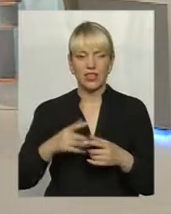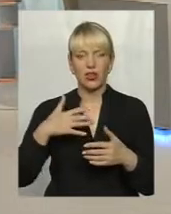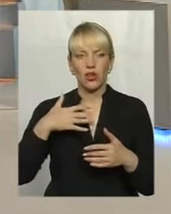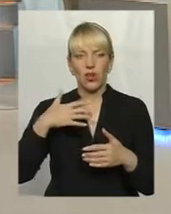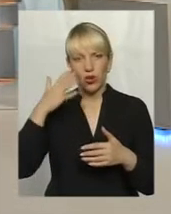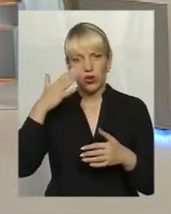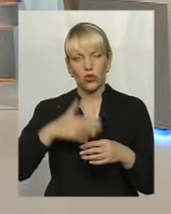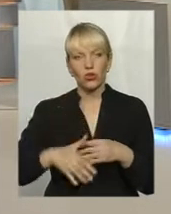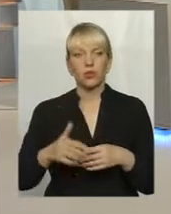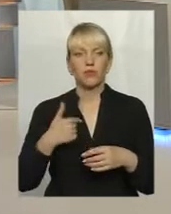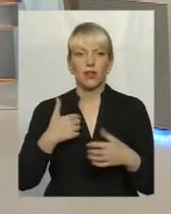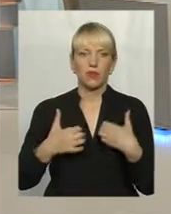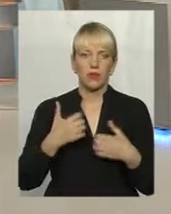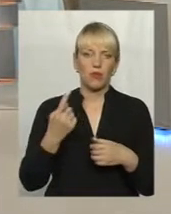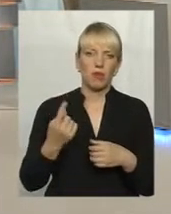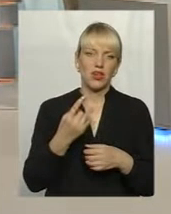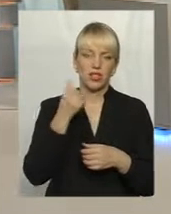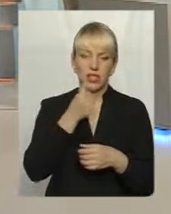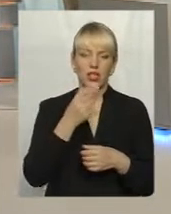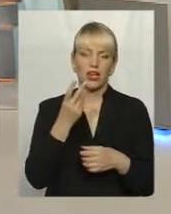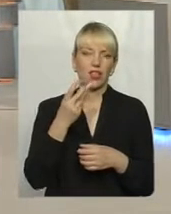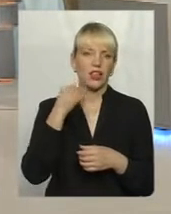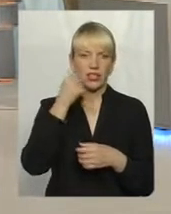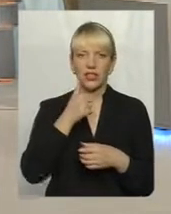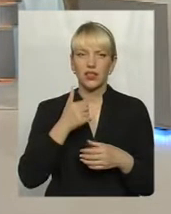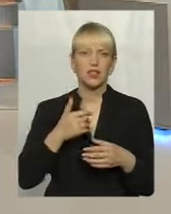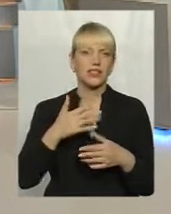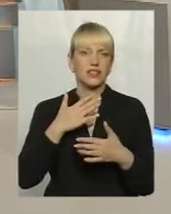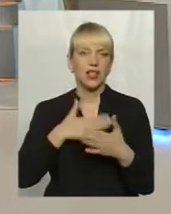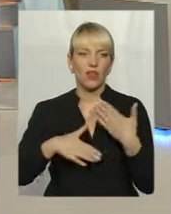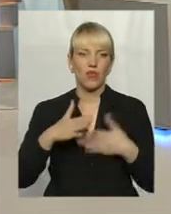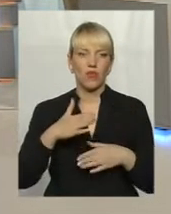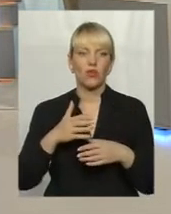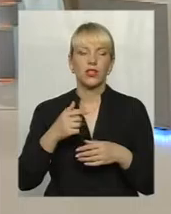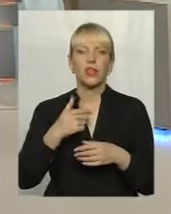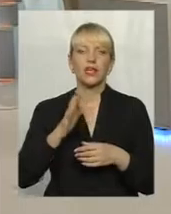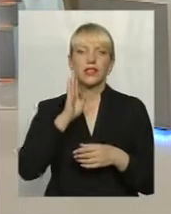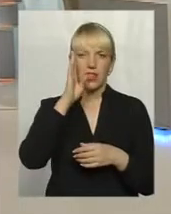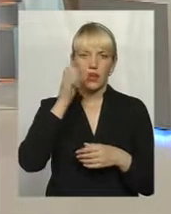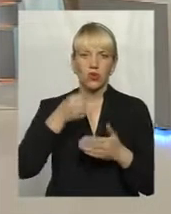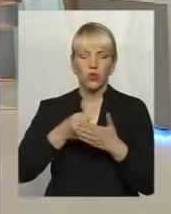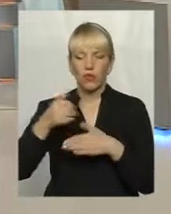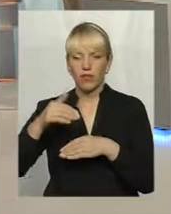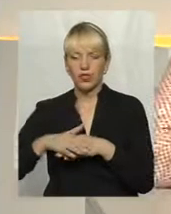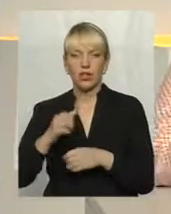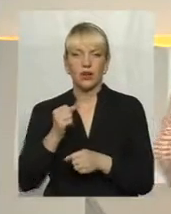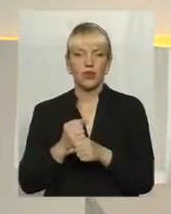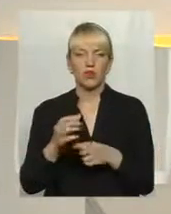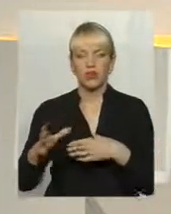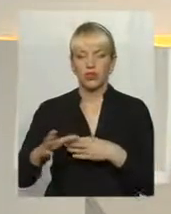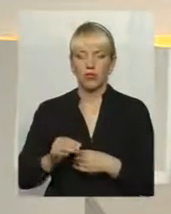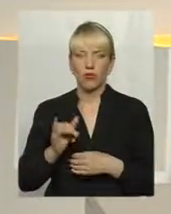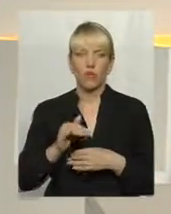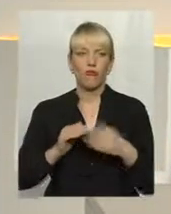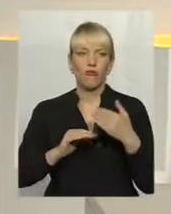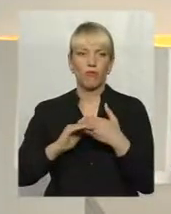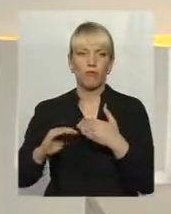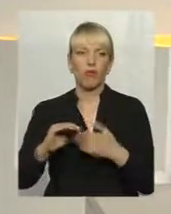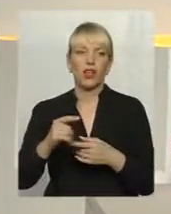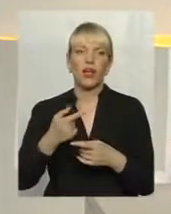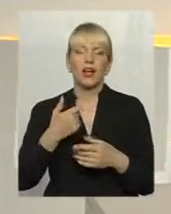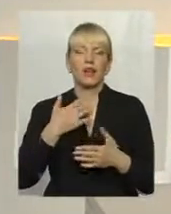перший рік, а от уже третій рік він з задоволенням зранку до вечора зі мною працює в полі. Ви знаєте, дуже приємно бачити і техніку зараз нову